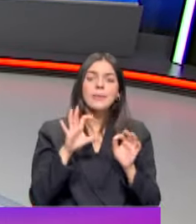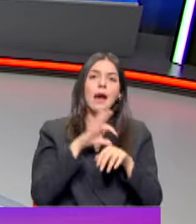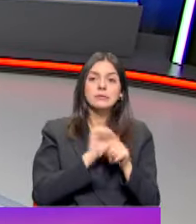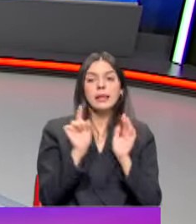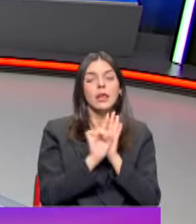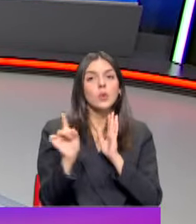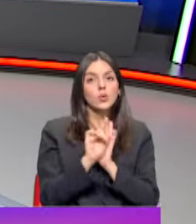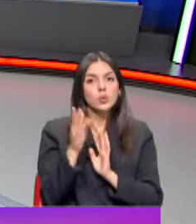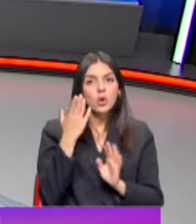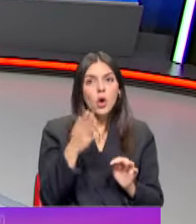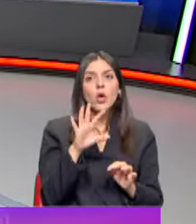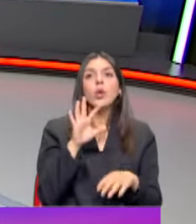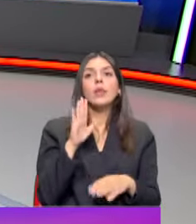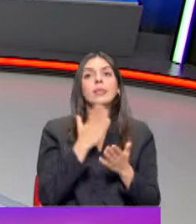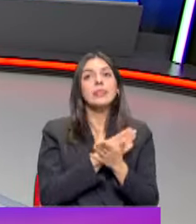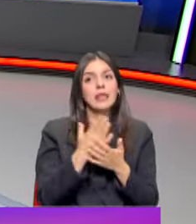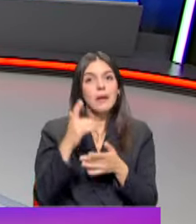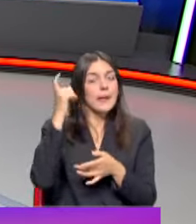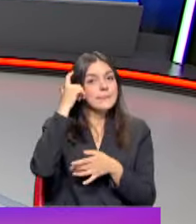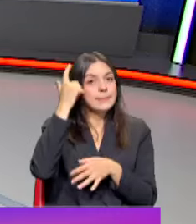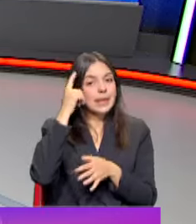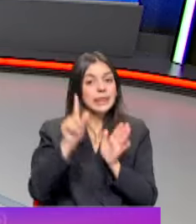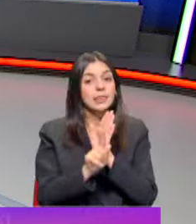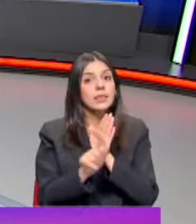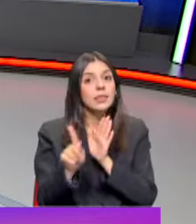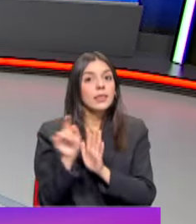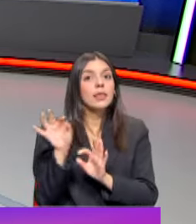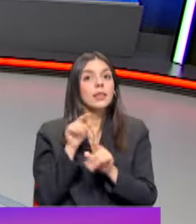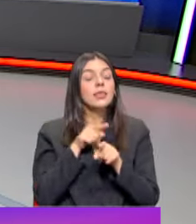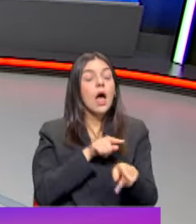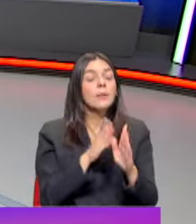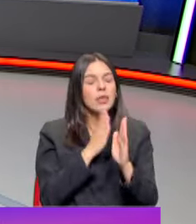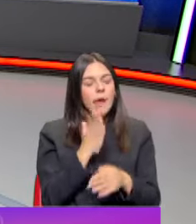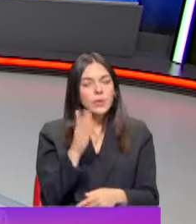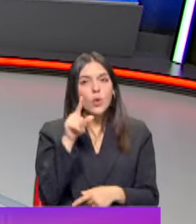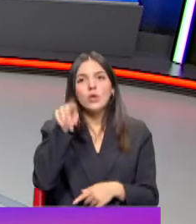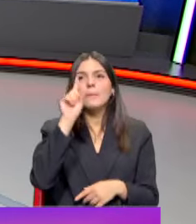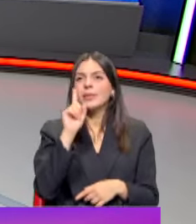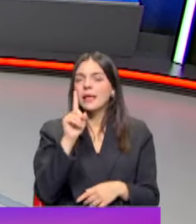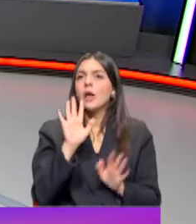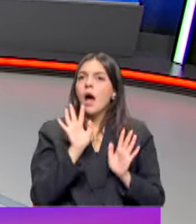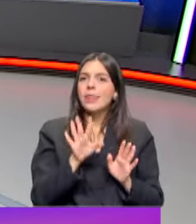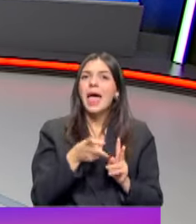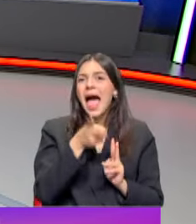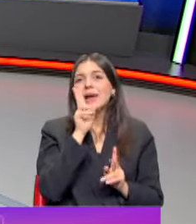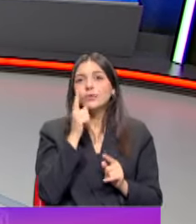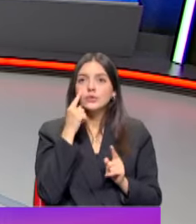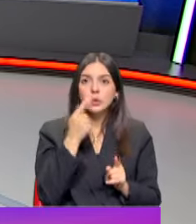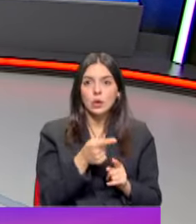ve düzenli nöroloji takibi gerçekleştiriliyor. Bunlardan bir tanesinde, hatta